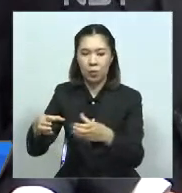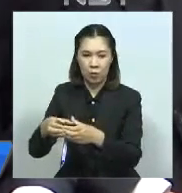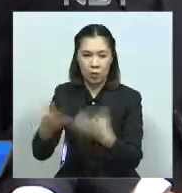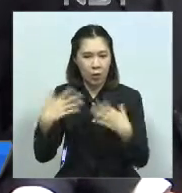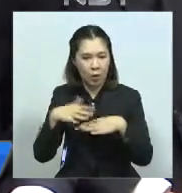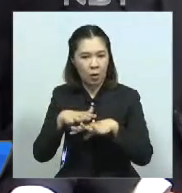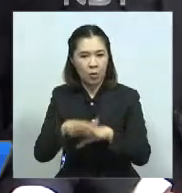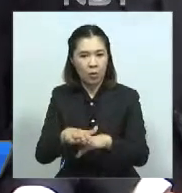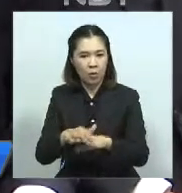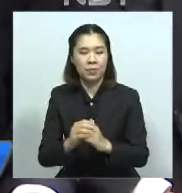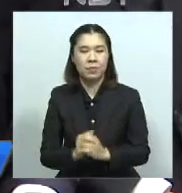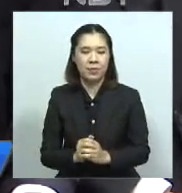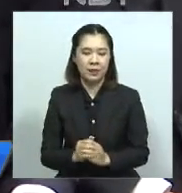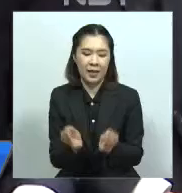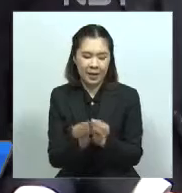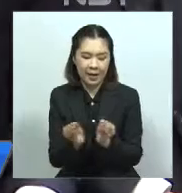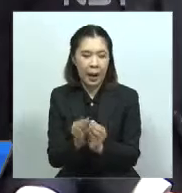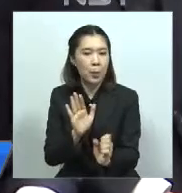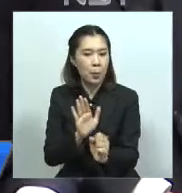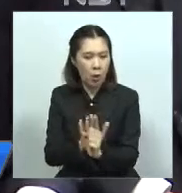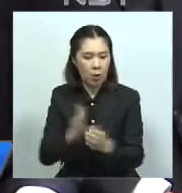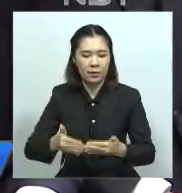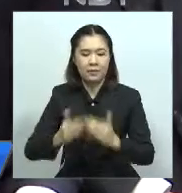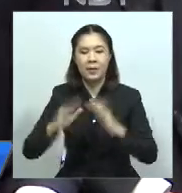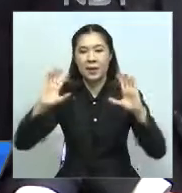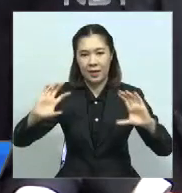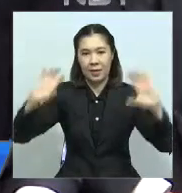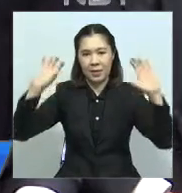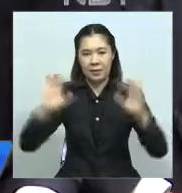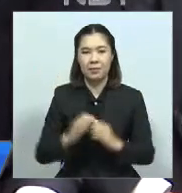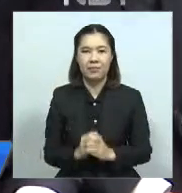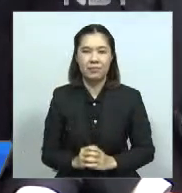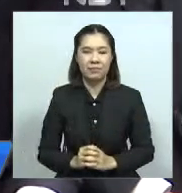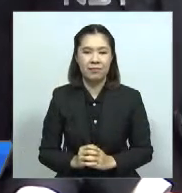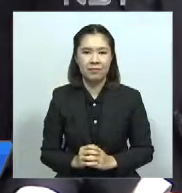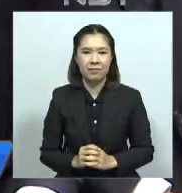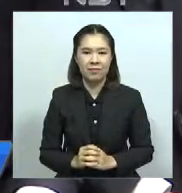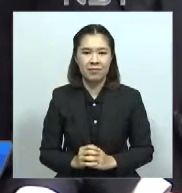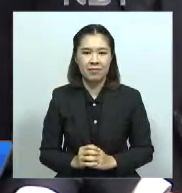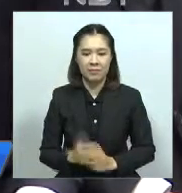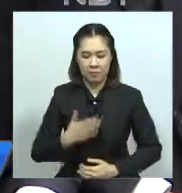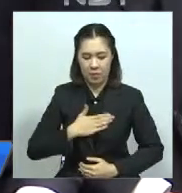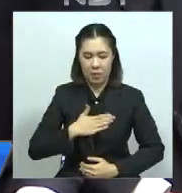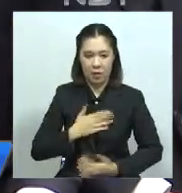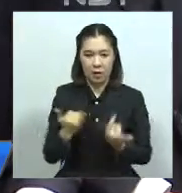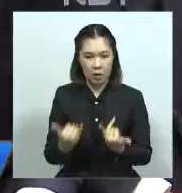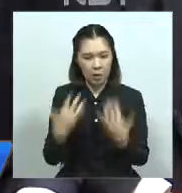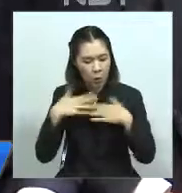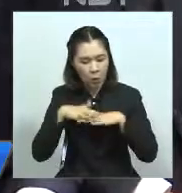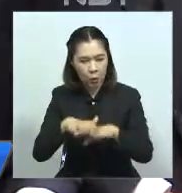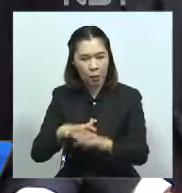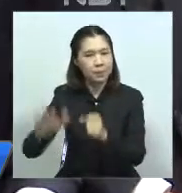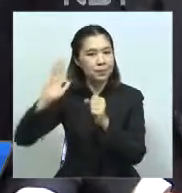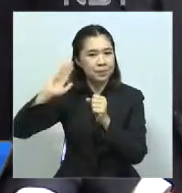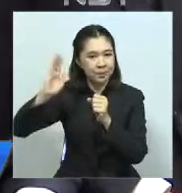ให้ได้เสียงมากเพียงพอที่จะจัดตั้งรัฐบาลได้นะครับฉะนั้นก็เลยได้มาร่วมแถลงข่าววันนี้ในการต